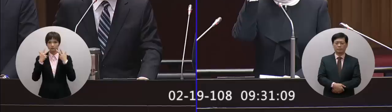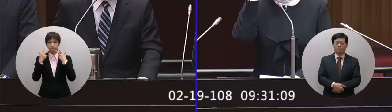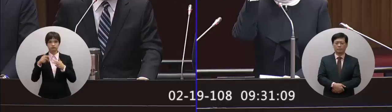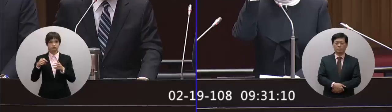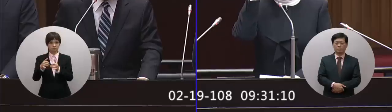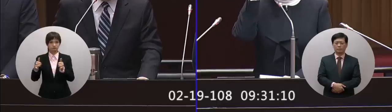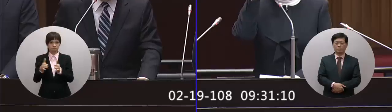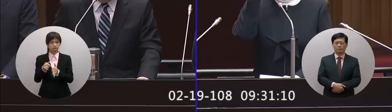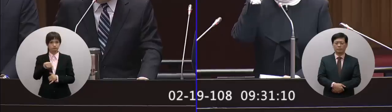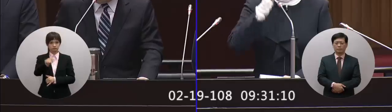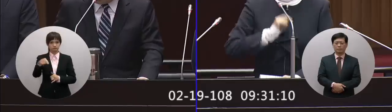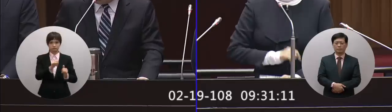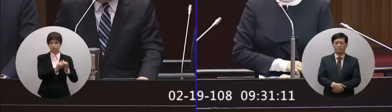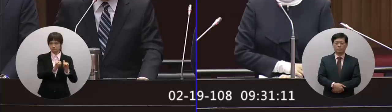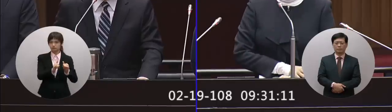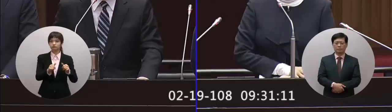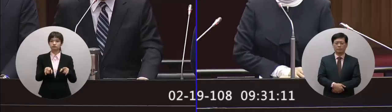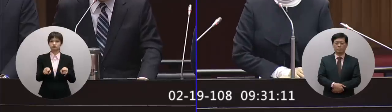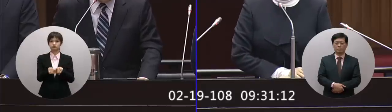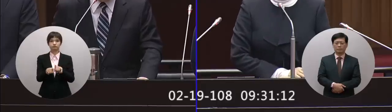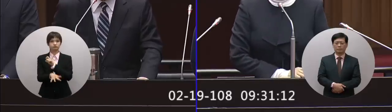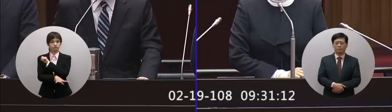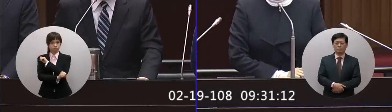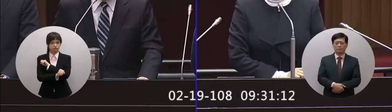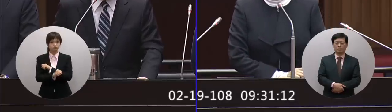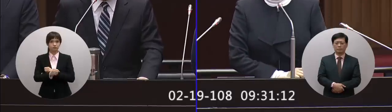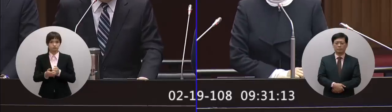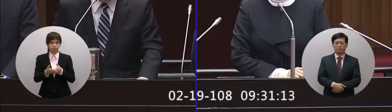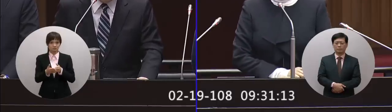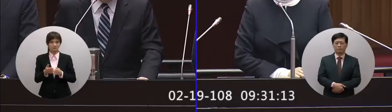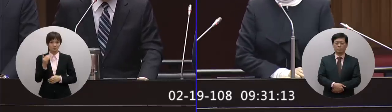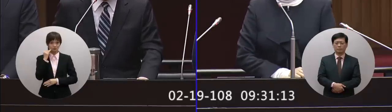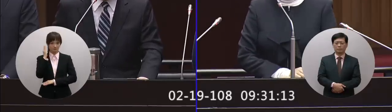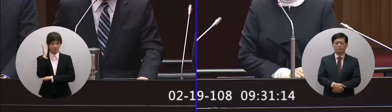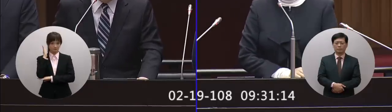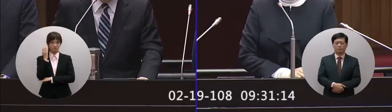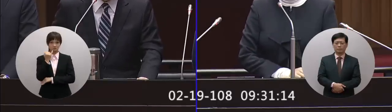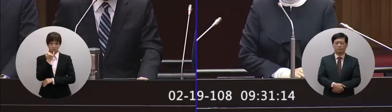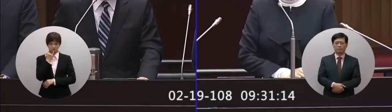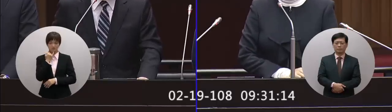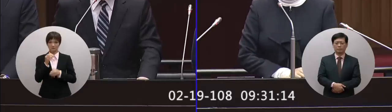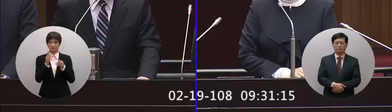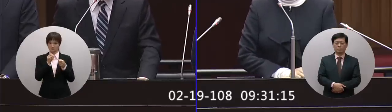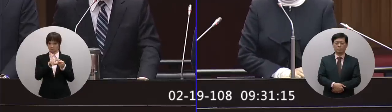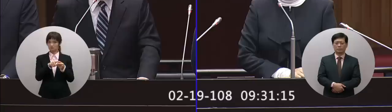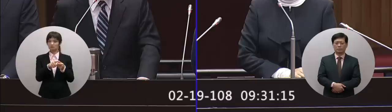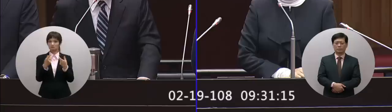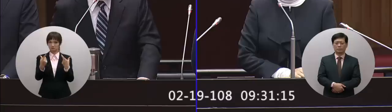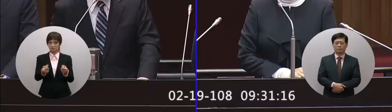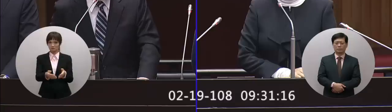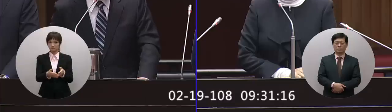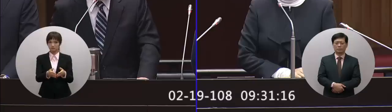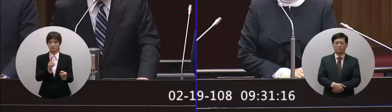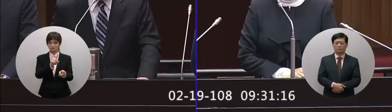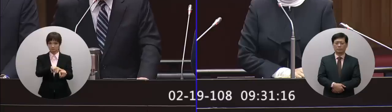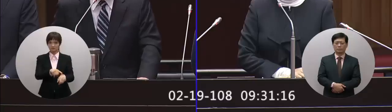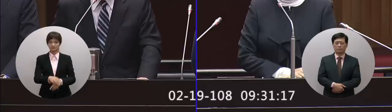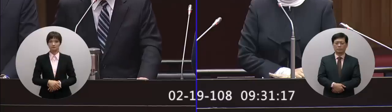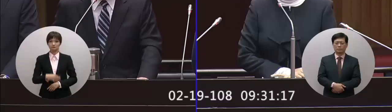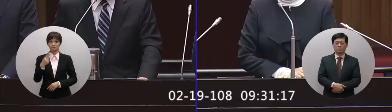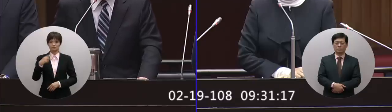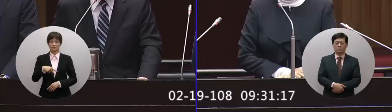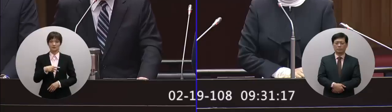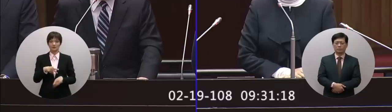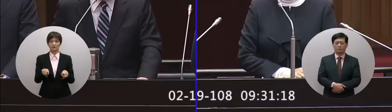求，所以我觉得政府如果做得到，应该往这一方面来做。至于刚刚讲普悠